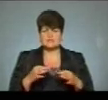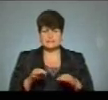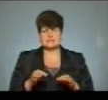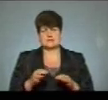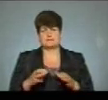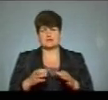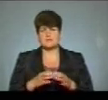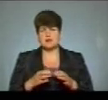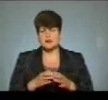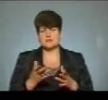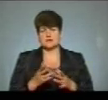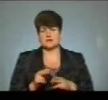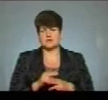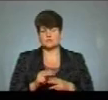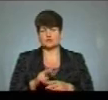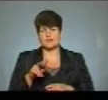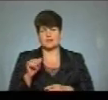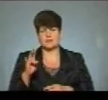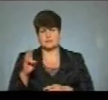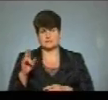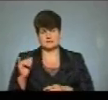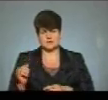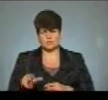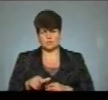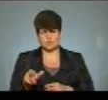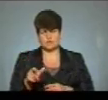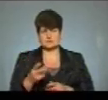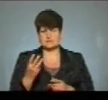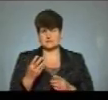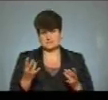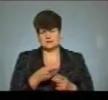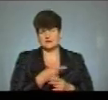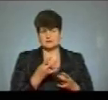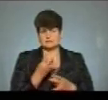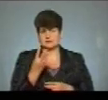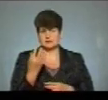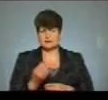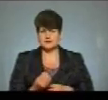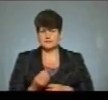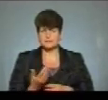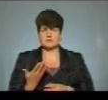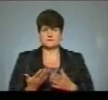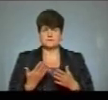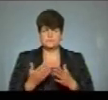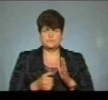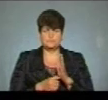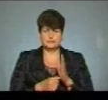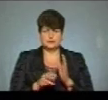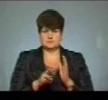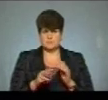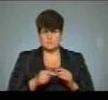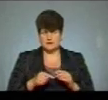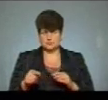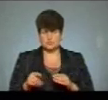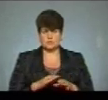до Ланівців, а це приблизно через 3 дні. Нам треба повністю замінити конструктиви. Якщо зробити 500 метрів дороги